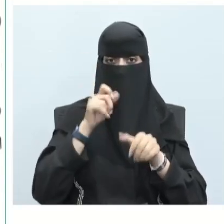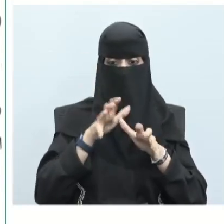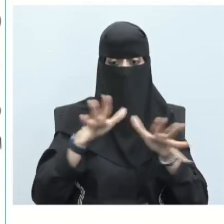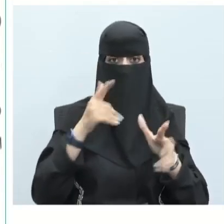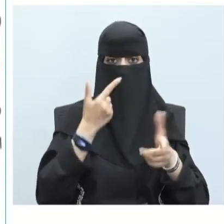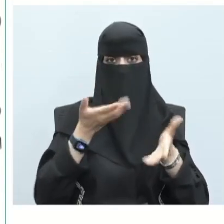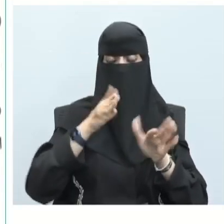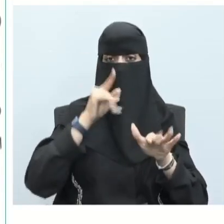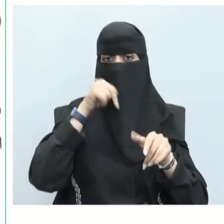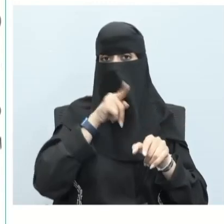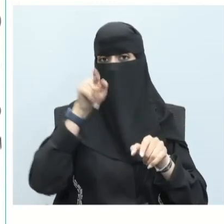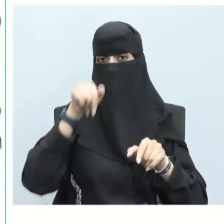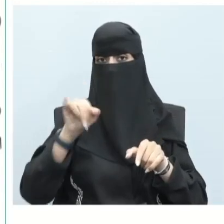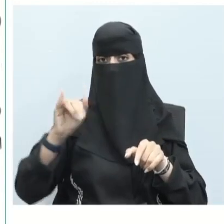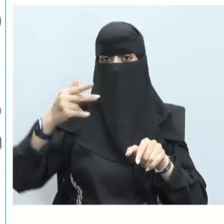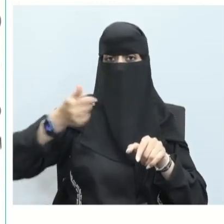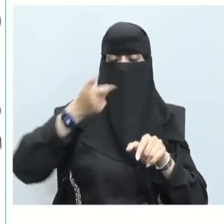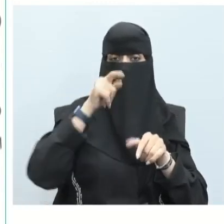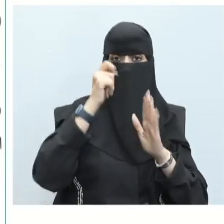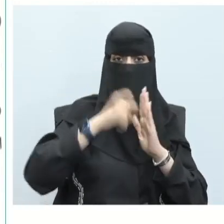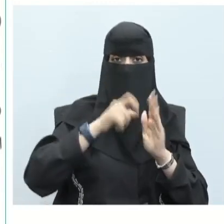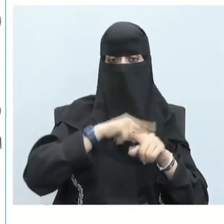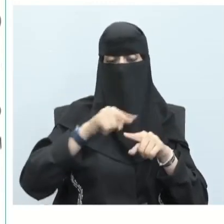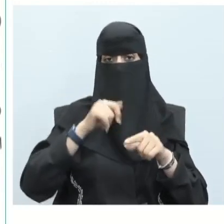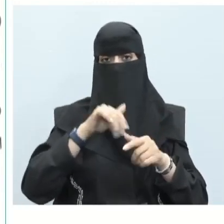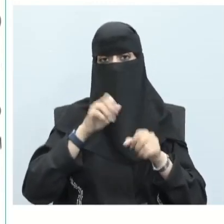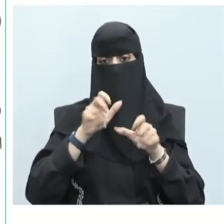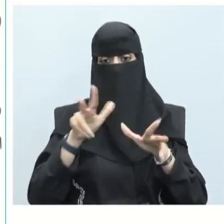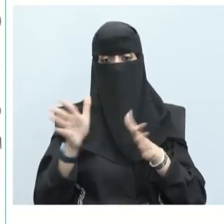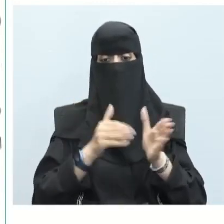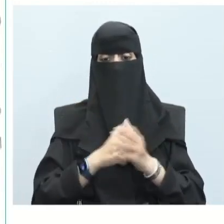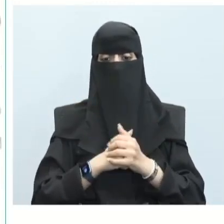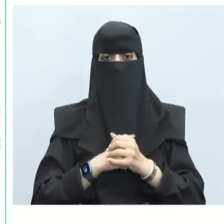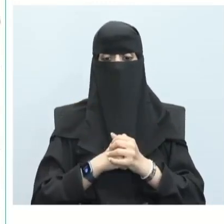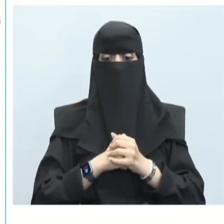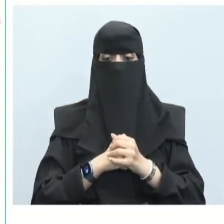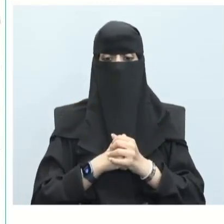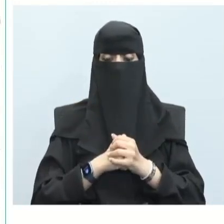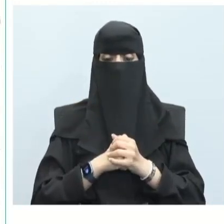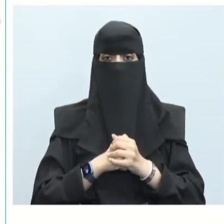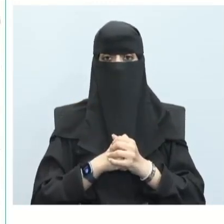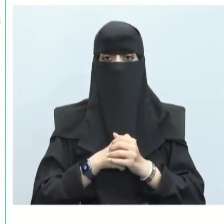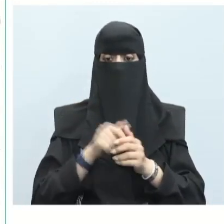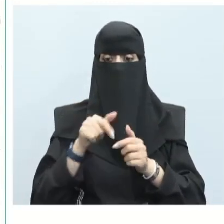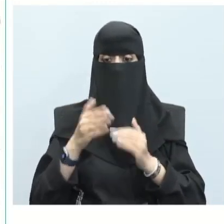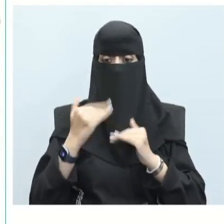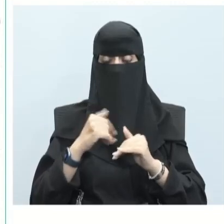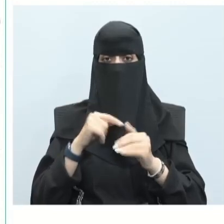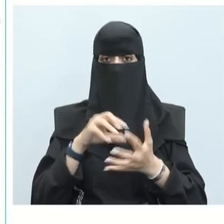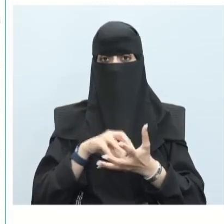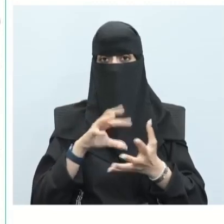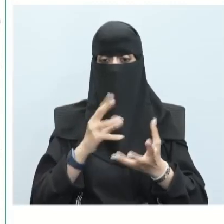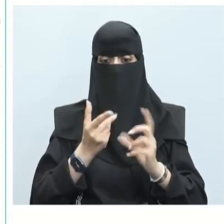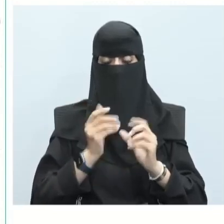وش شهره فهي مغالطه الاحتكام الى الهيمنه او الشهره الفقره التي